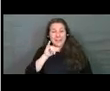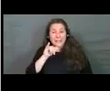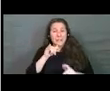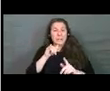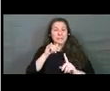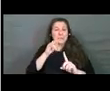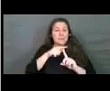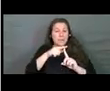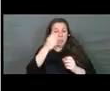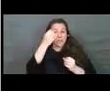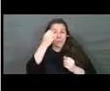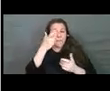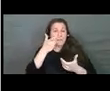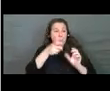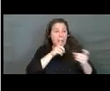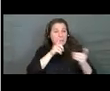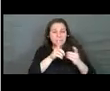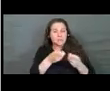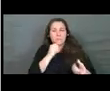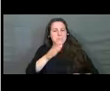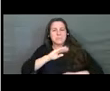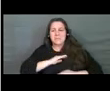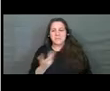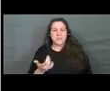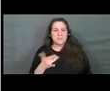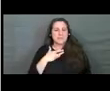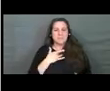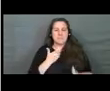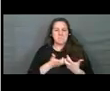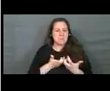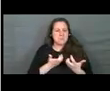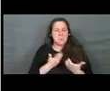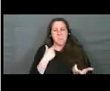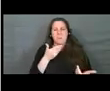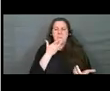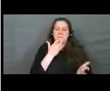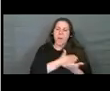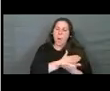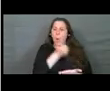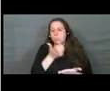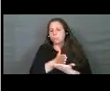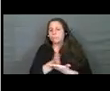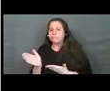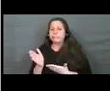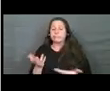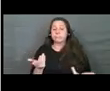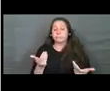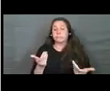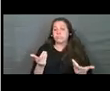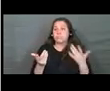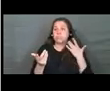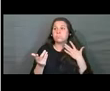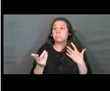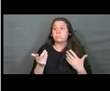temps, ça ne me convient pas. C'est pas naturel pour moi, je vais faire autre chose. Mais ça a été rare, les